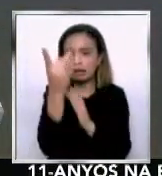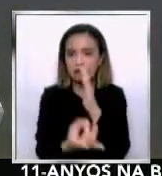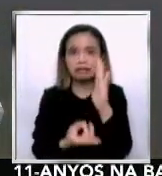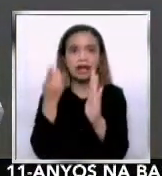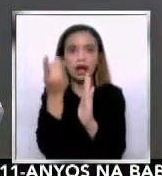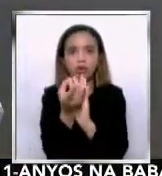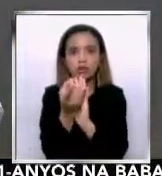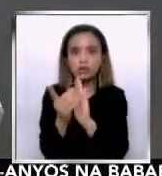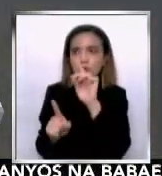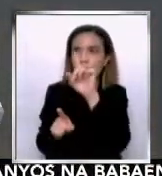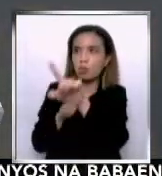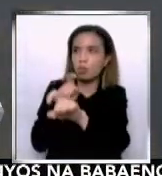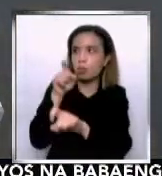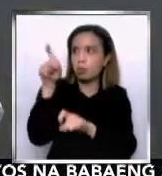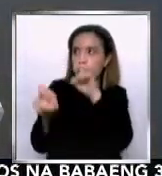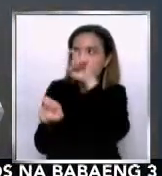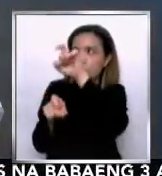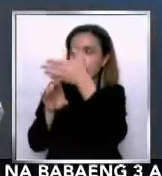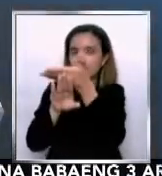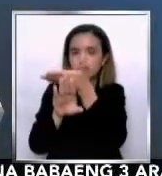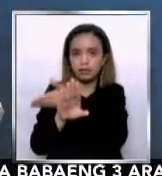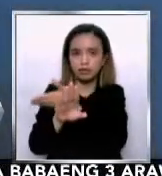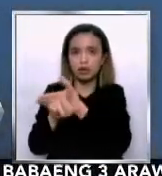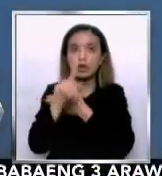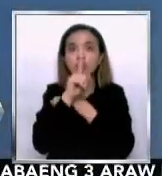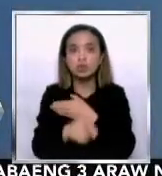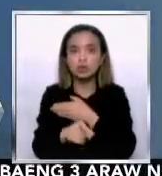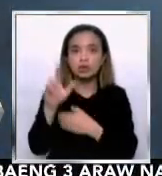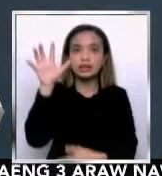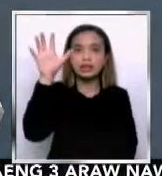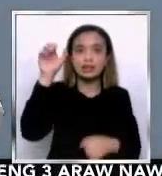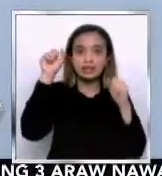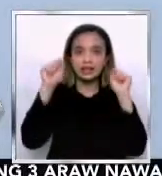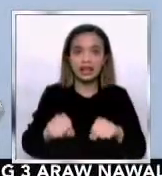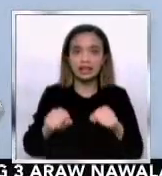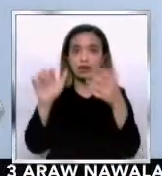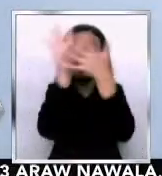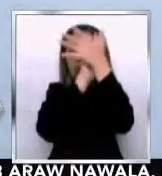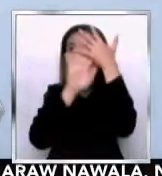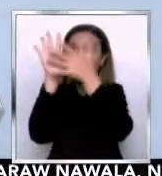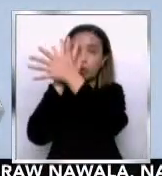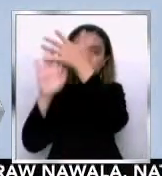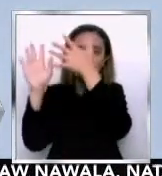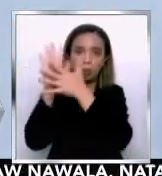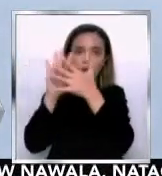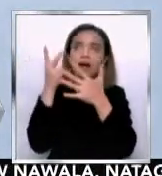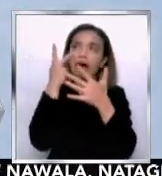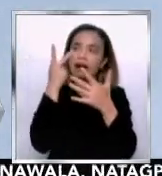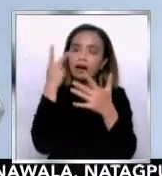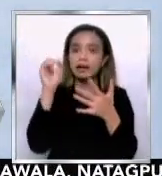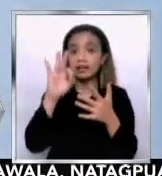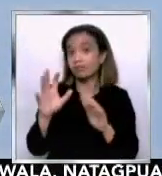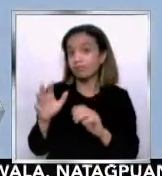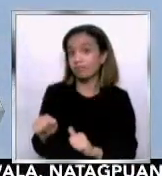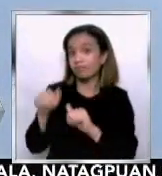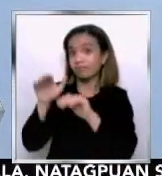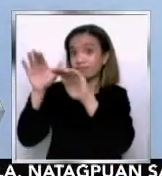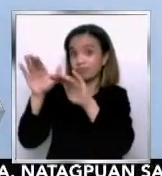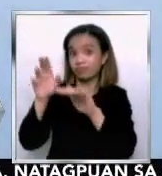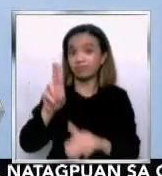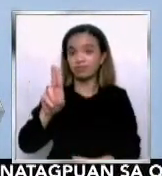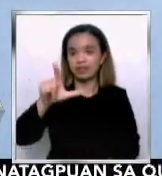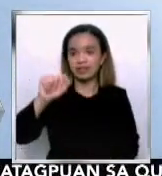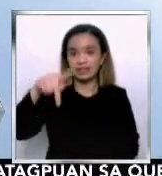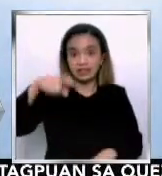bago marating ang tuktok kung saan literal na abot kamay ang mga ulap. Pero kung aakit ang Mount Ulap, tiyaking tama ang suot ha,